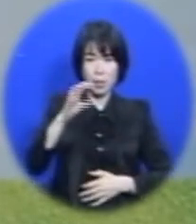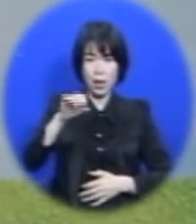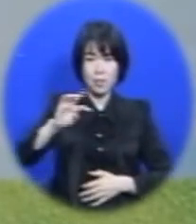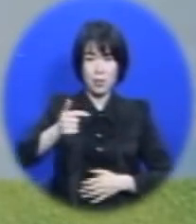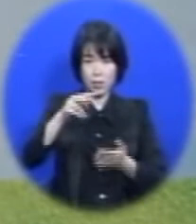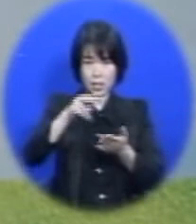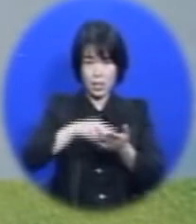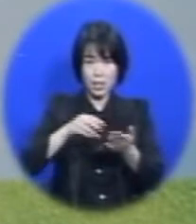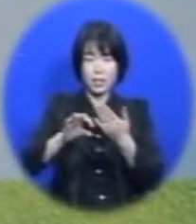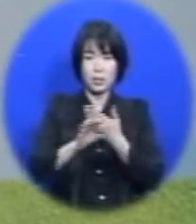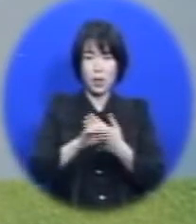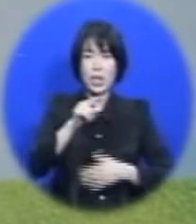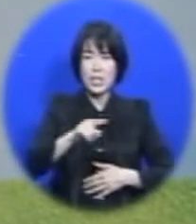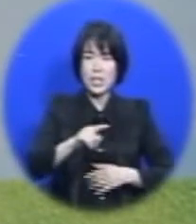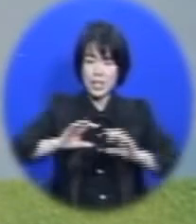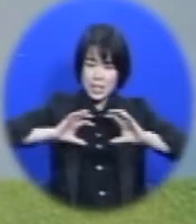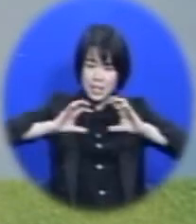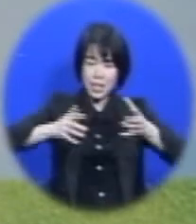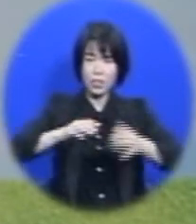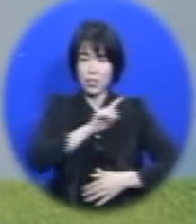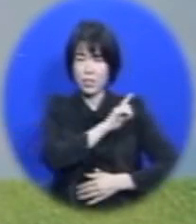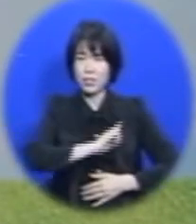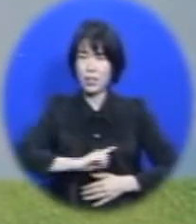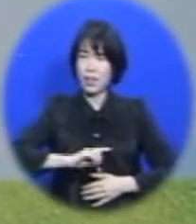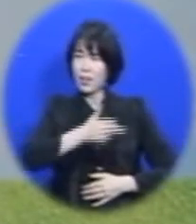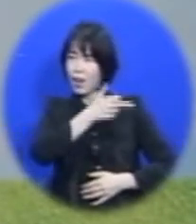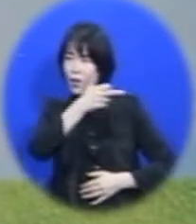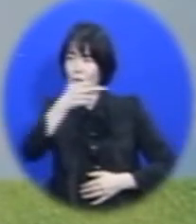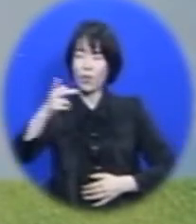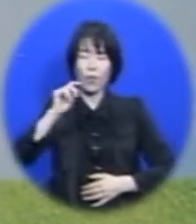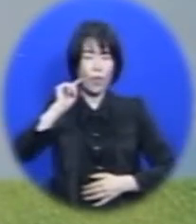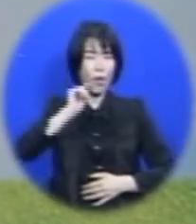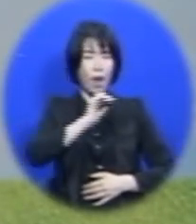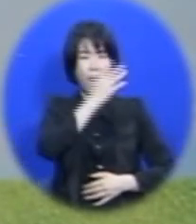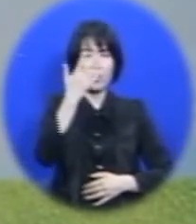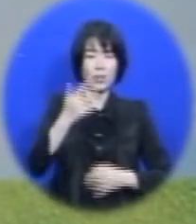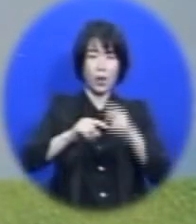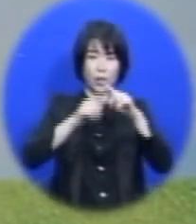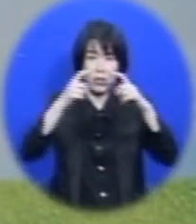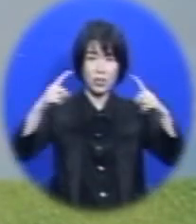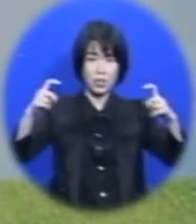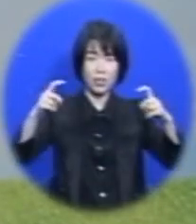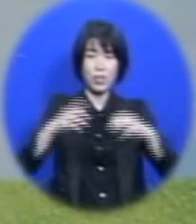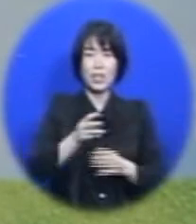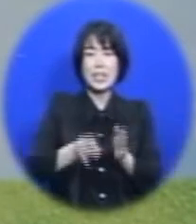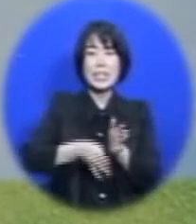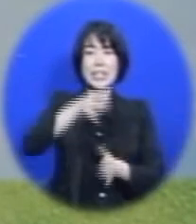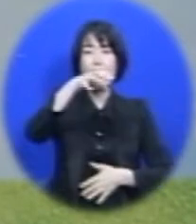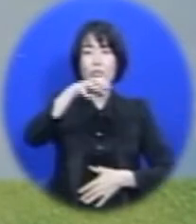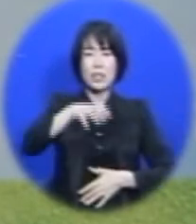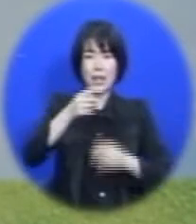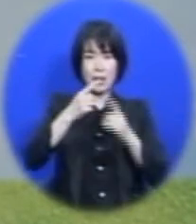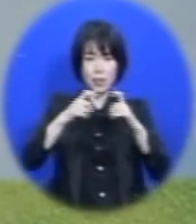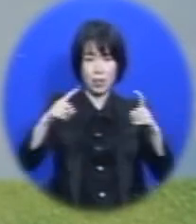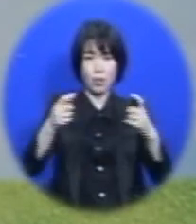읽으면 이 세계에서 제일 웅장하고 아름다운 성이 예루살렘 성